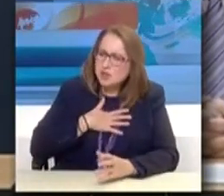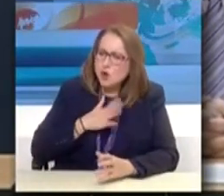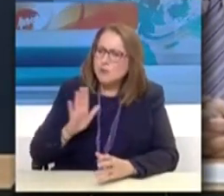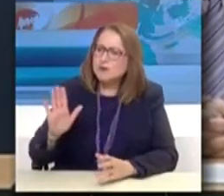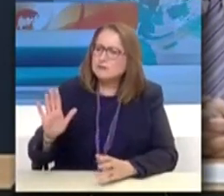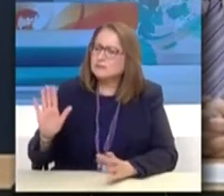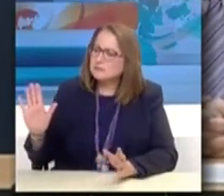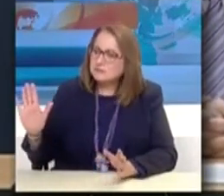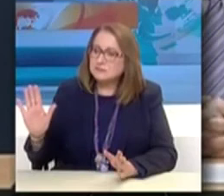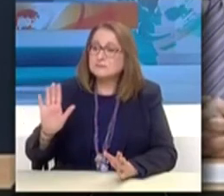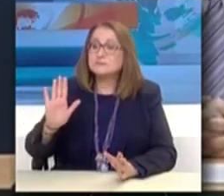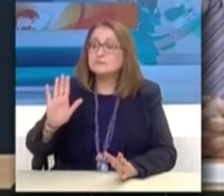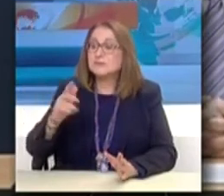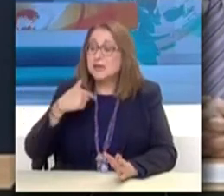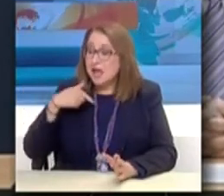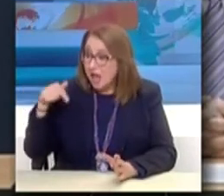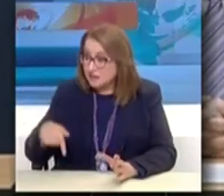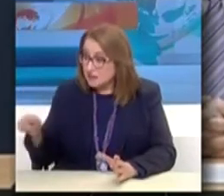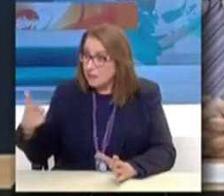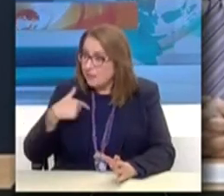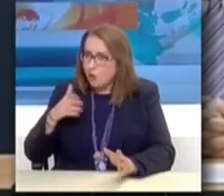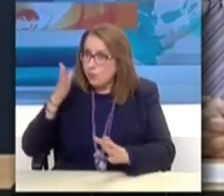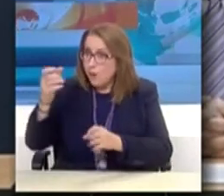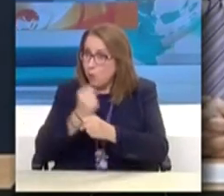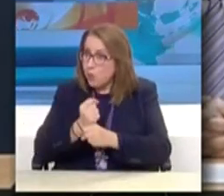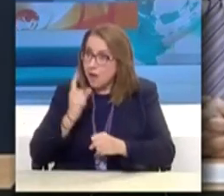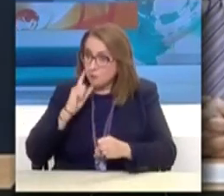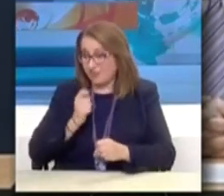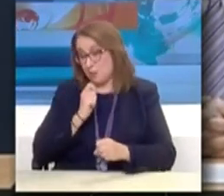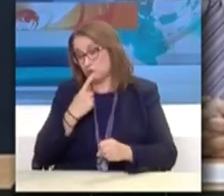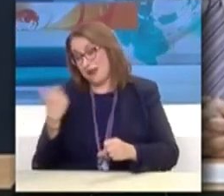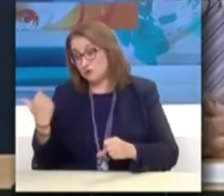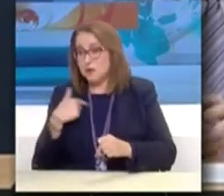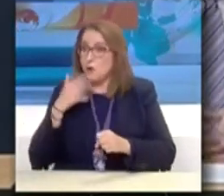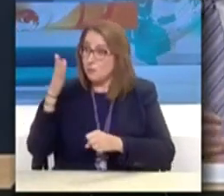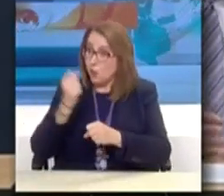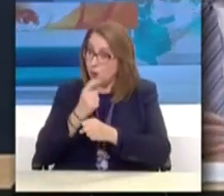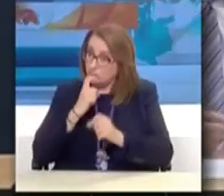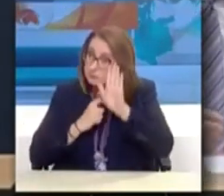Όχι, σύσταση θα επιδείξω, κάνουμε. Κάνουμε σύσταση. Είναι σύσταση, όχι. Κάνουμε αυστηρή. Ωραία. Σύσταση.